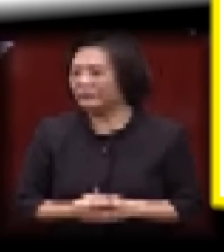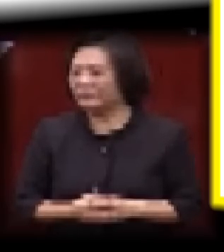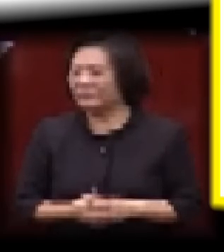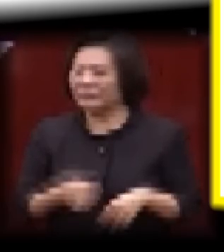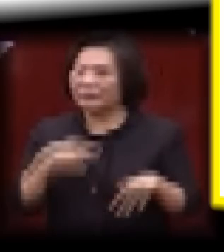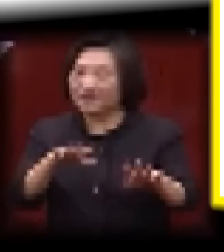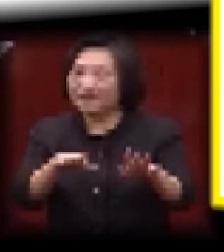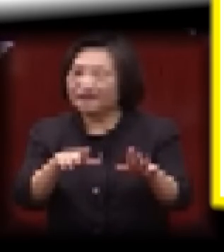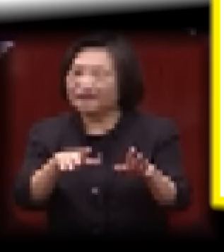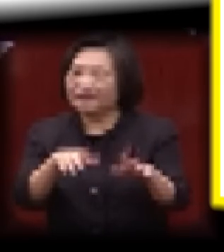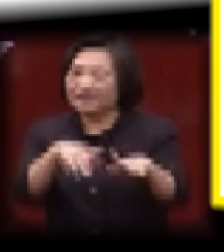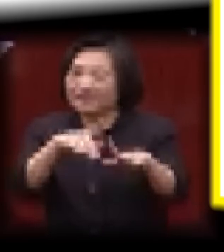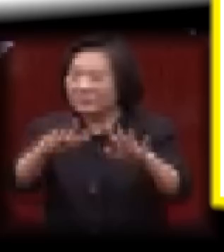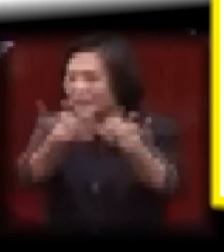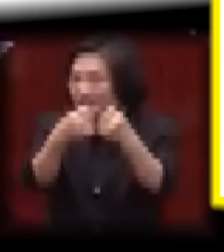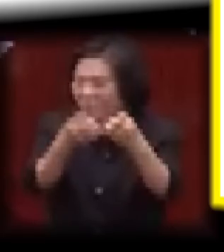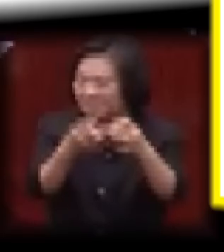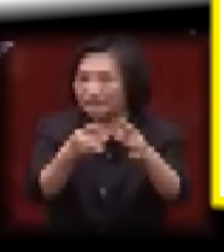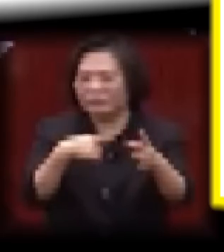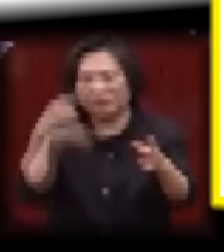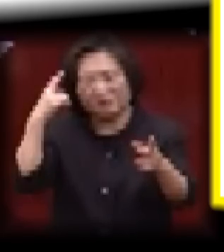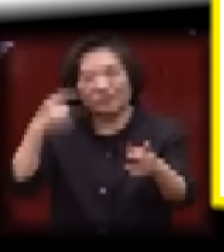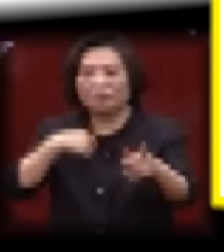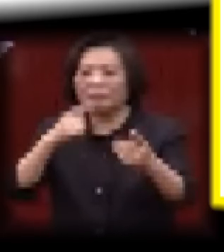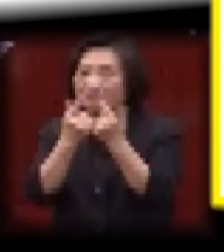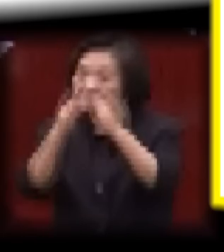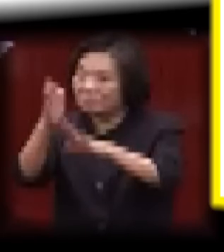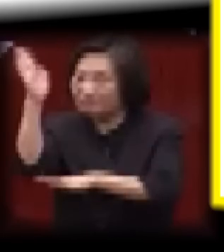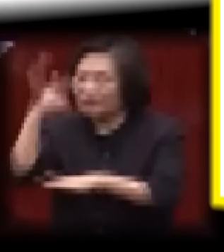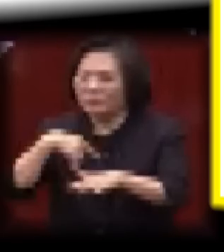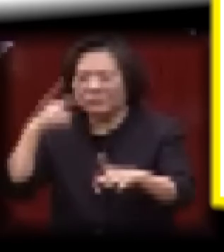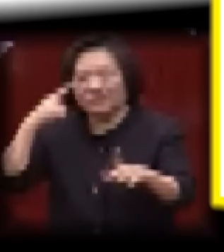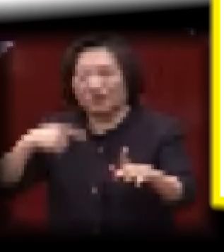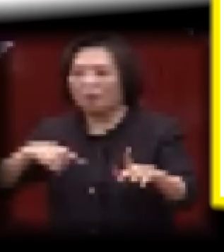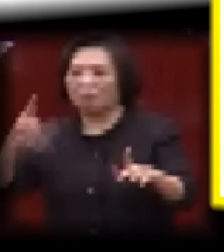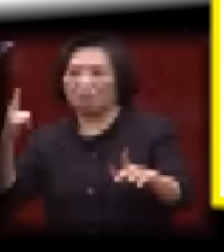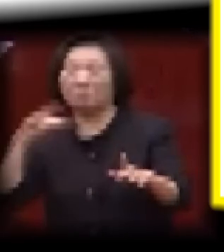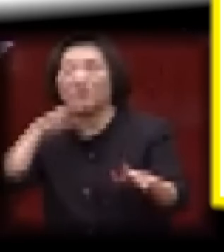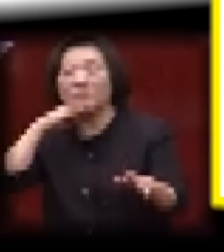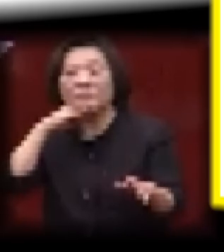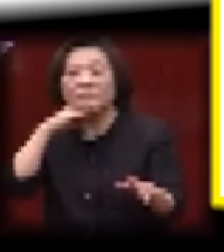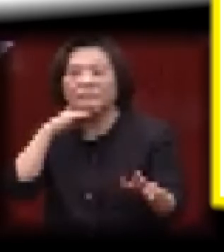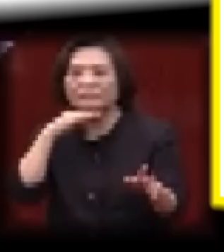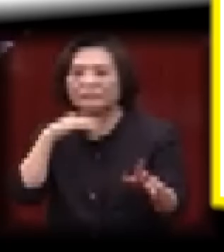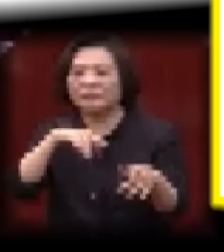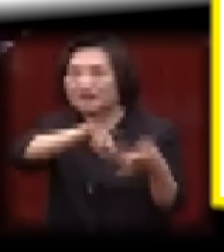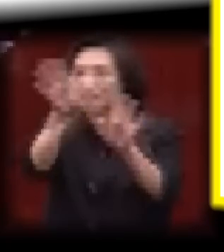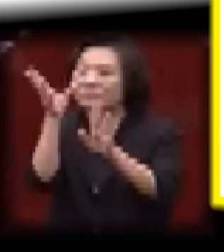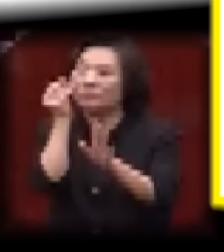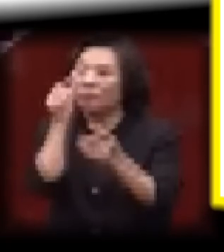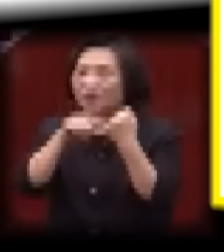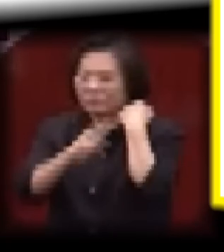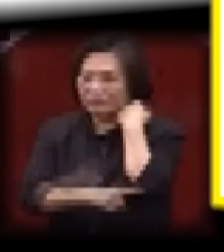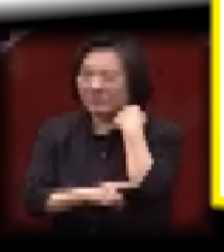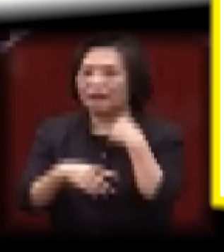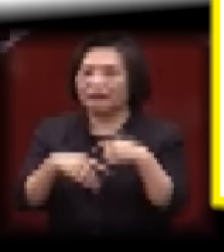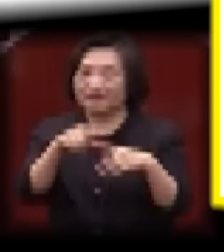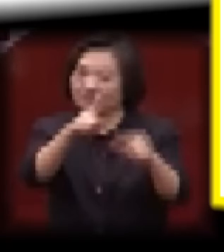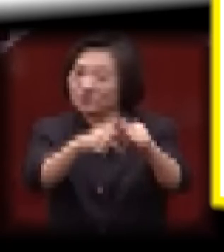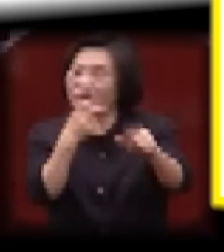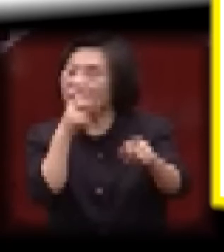我们认为说还是可以缓一下，因为还不晓得景观法要怎么定，所以原则上是这样的，在中央景